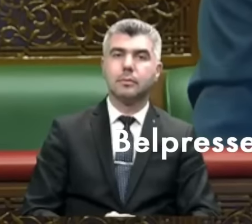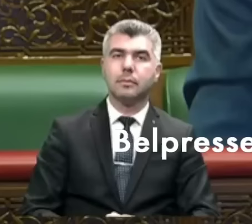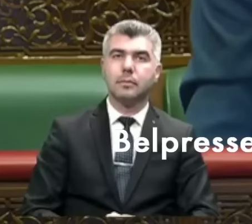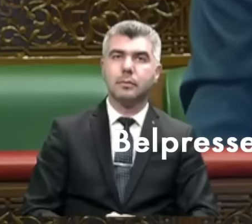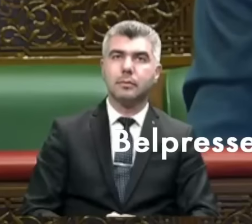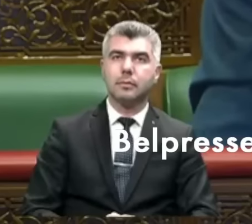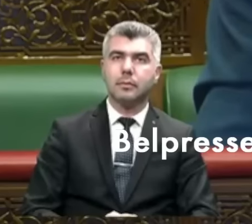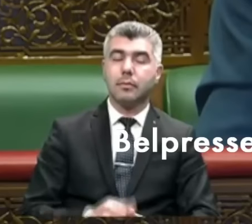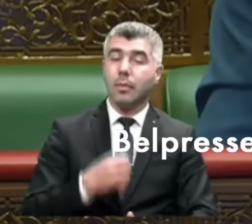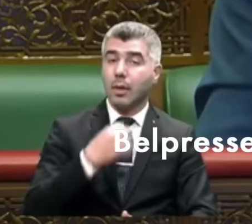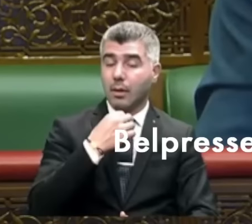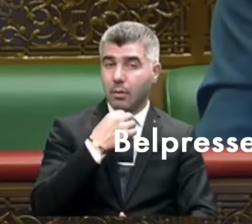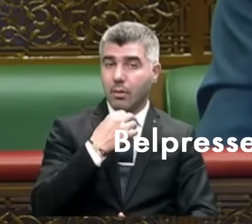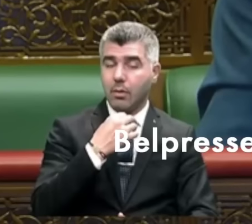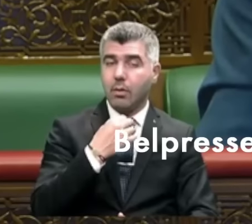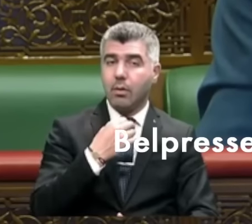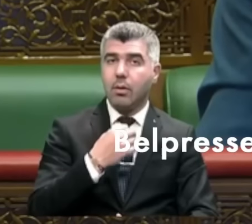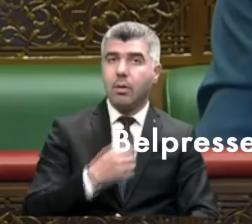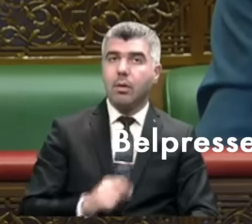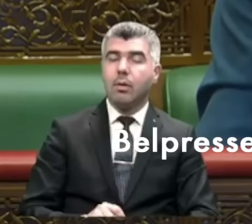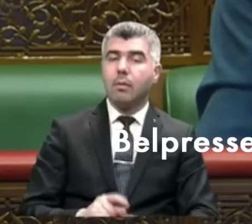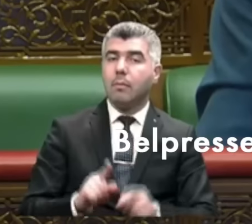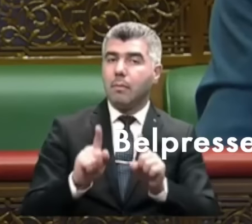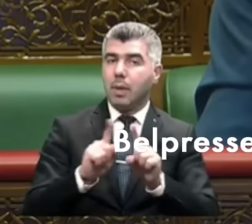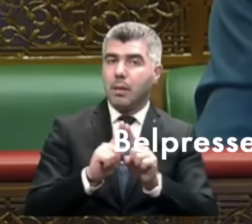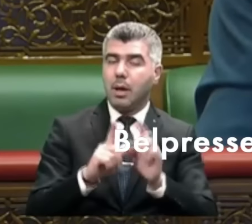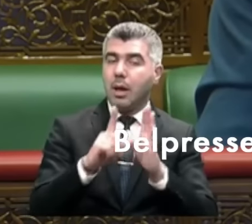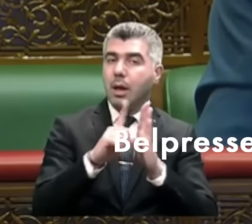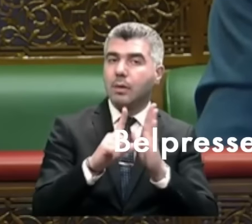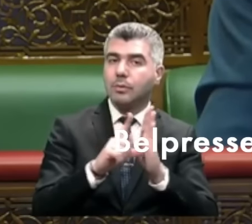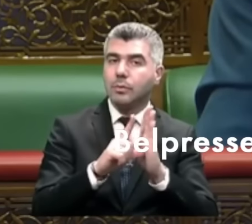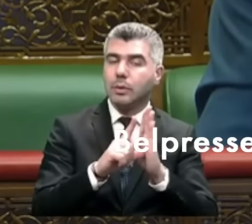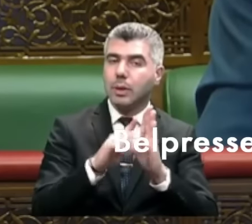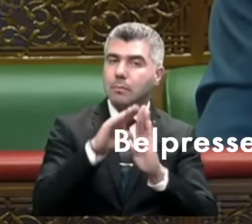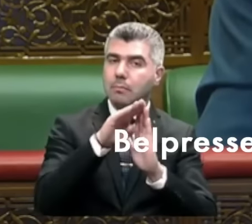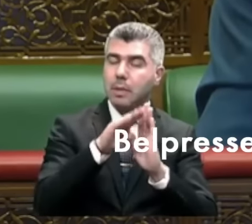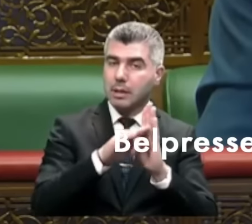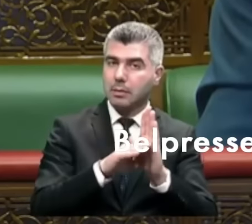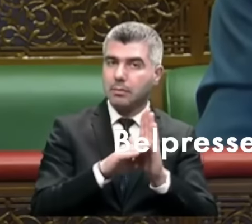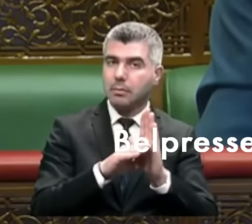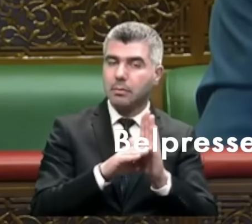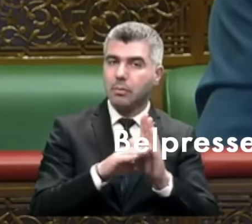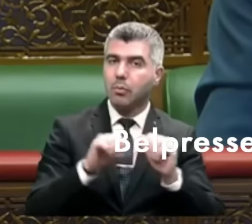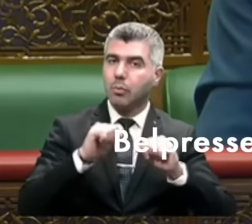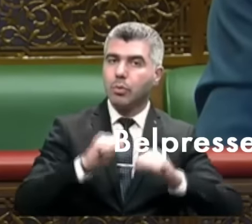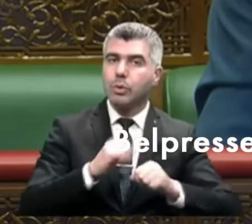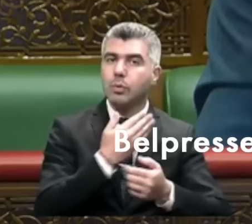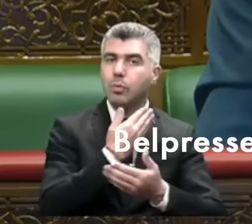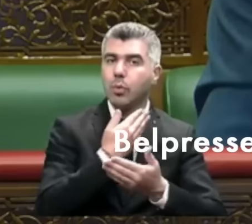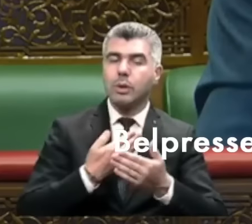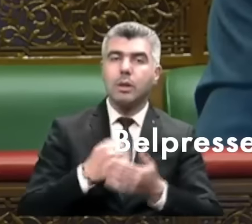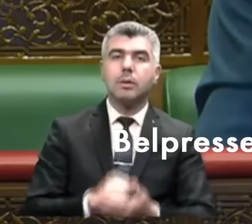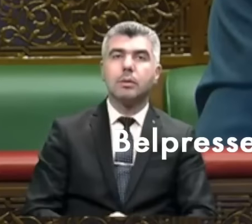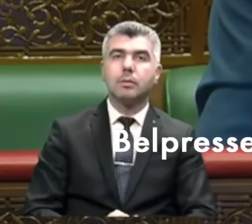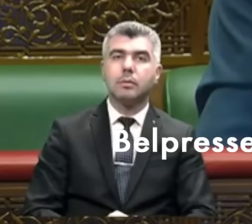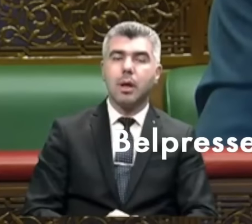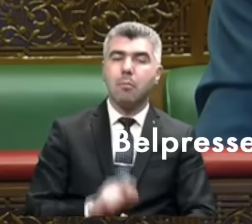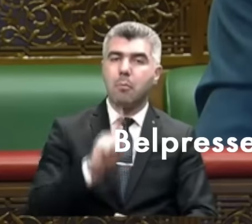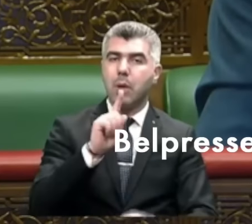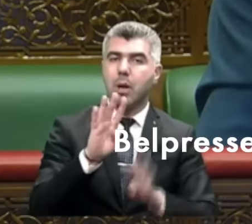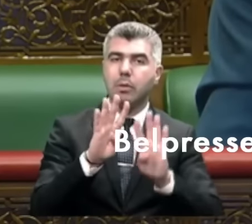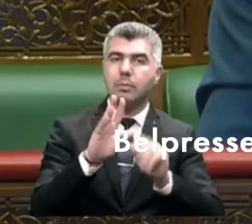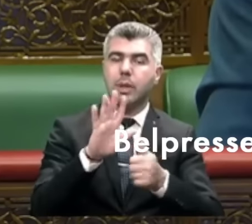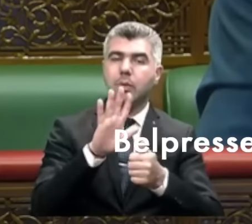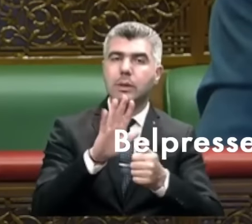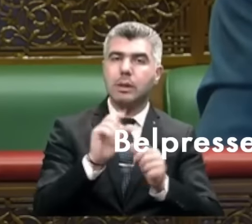على ما اظن انه حسمنا في النظام الداخلي ديال المجلس المستشارين والماده 168 راها